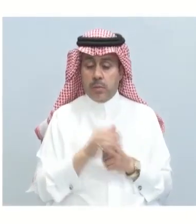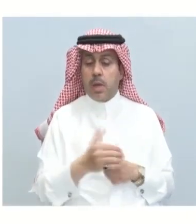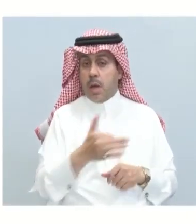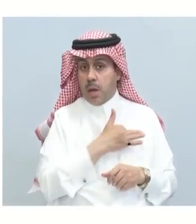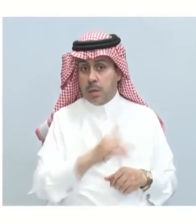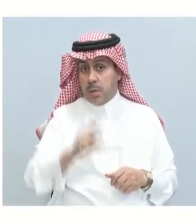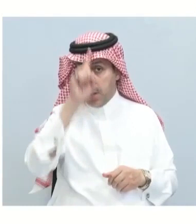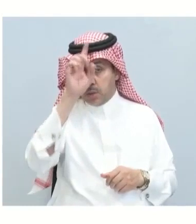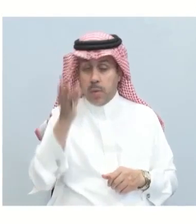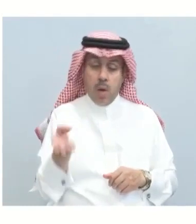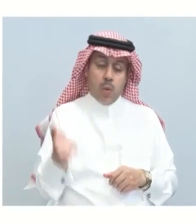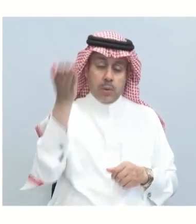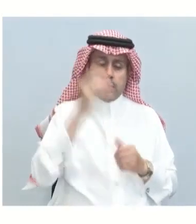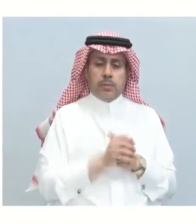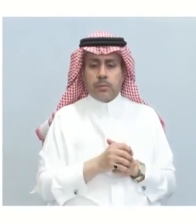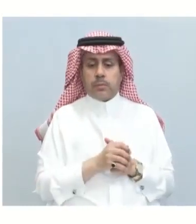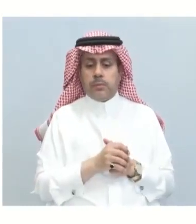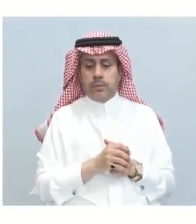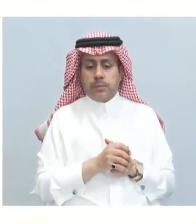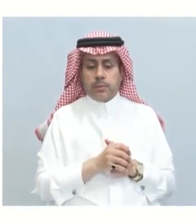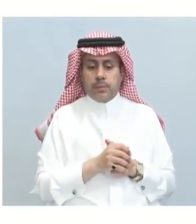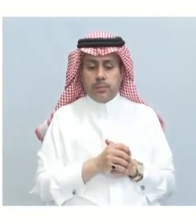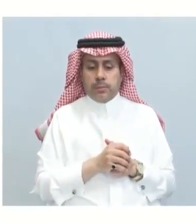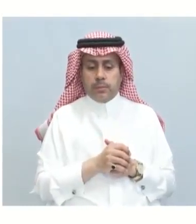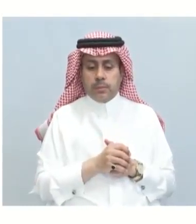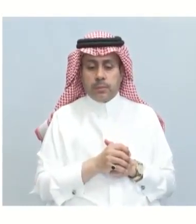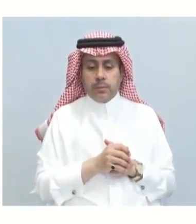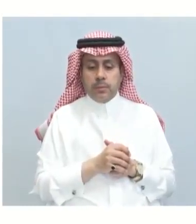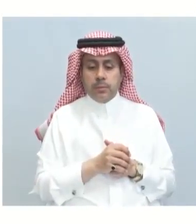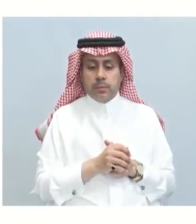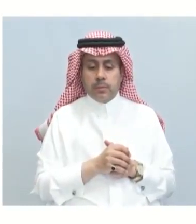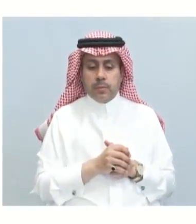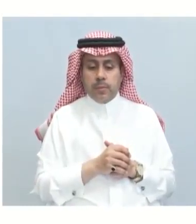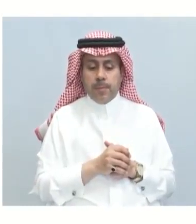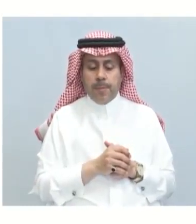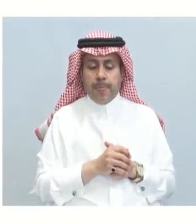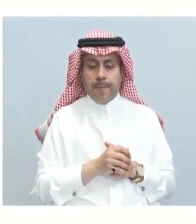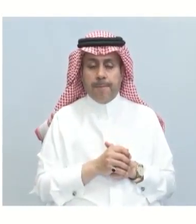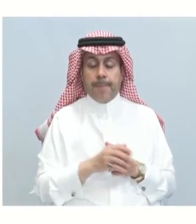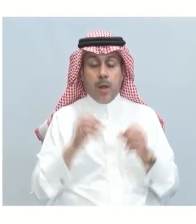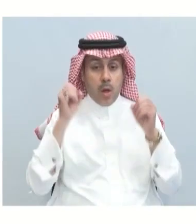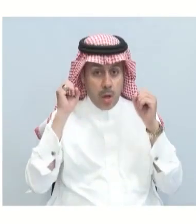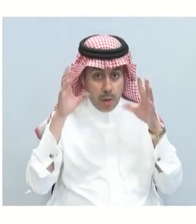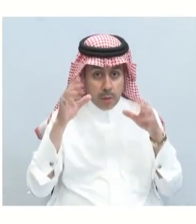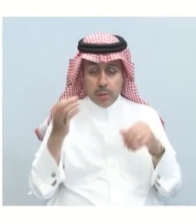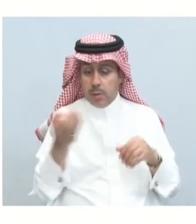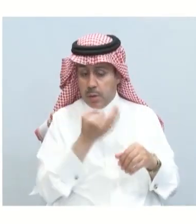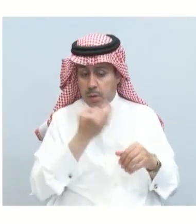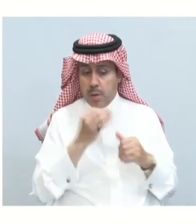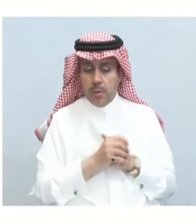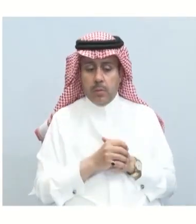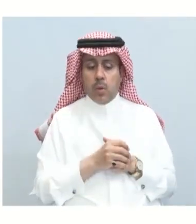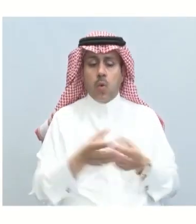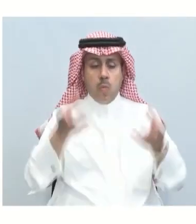الاخلاص لله جل وعلا في هذا العمل كذلكم كثره القراءه